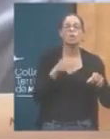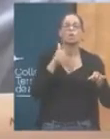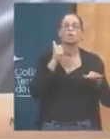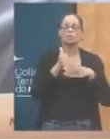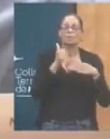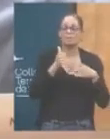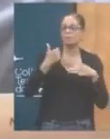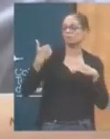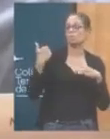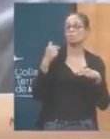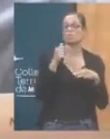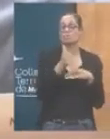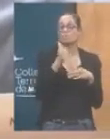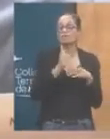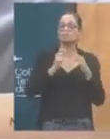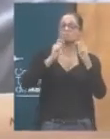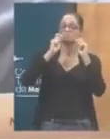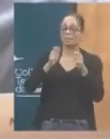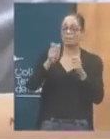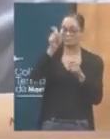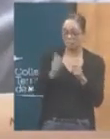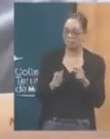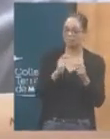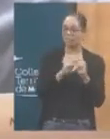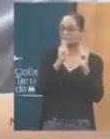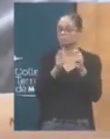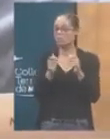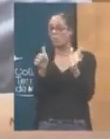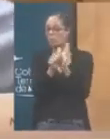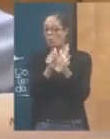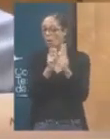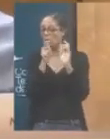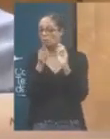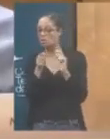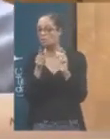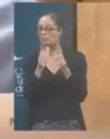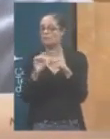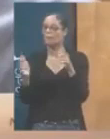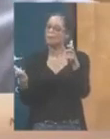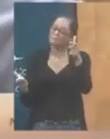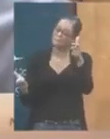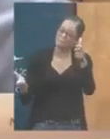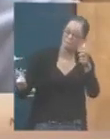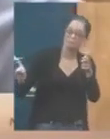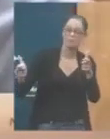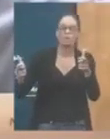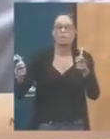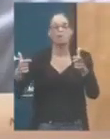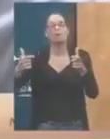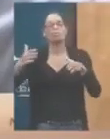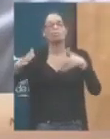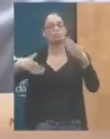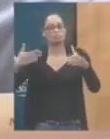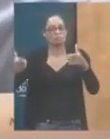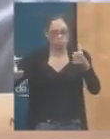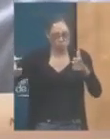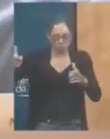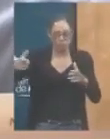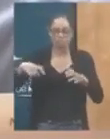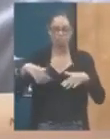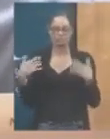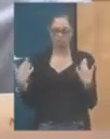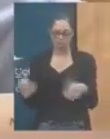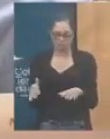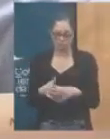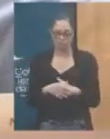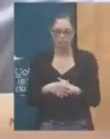quelqu'un qui a été en charge de redresser, qui avait commencé à redresser, le redressement n'était pas terminé, ensuite elle s'est achevée.